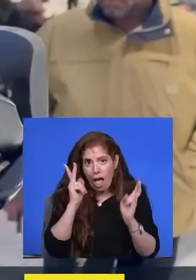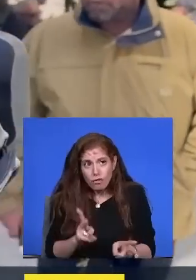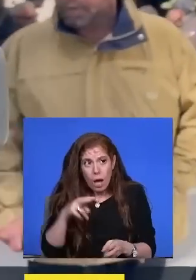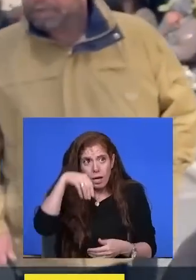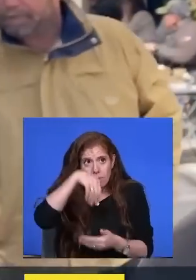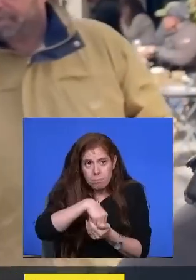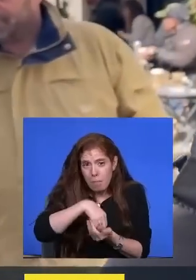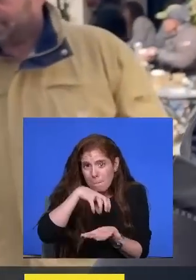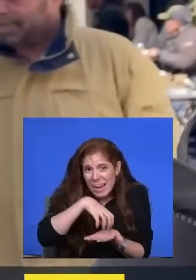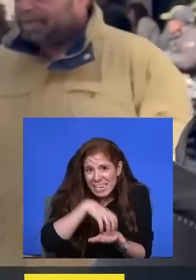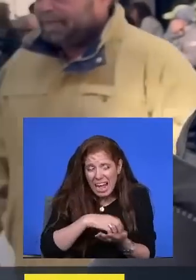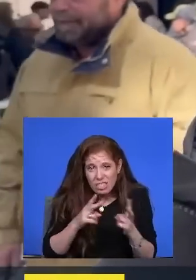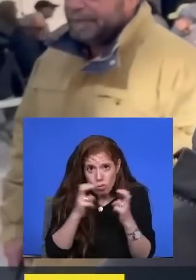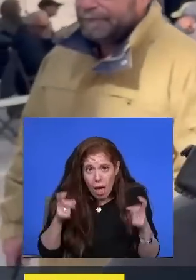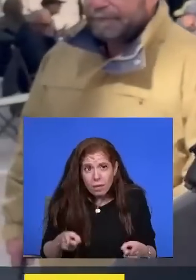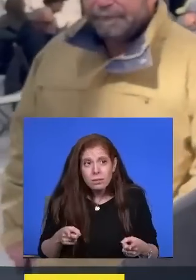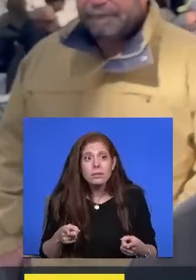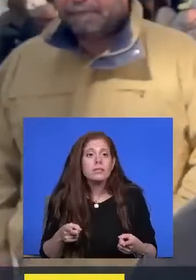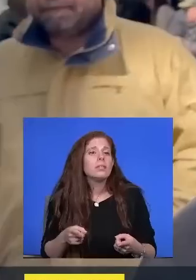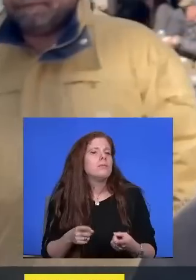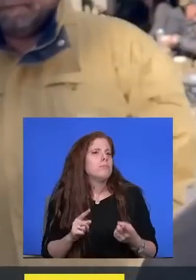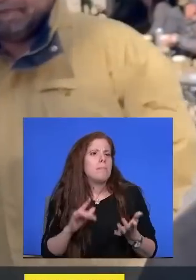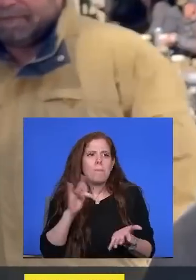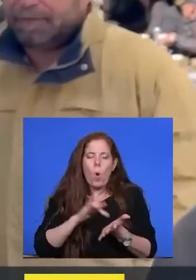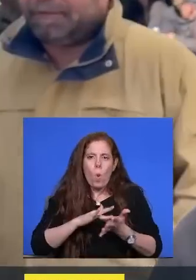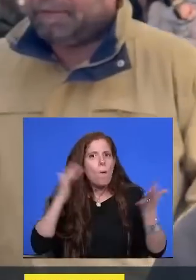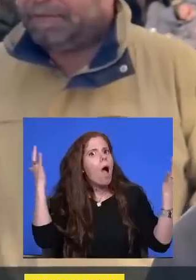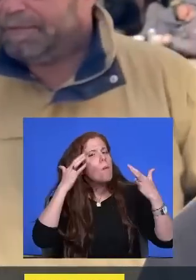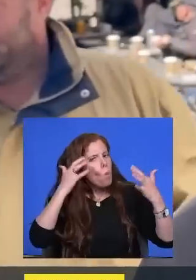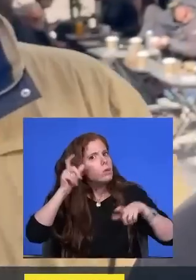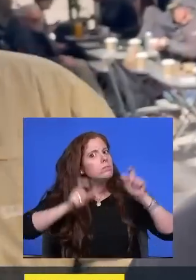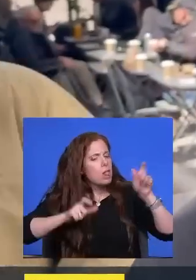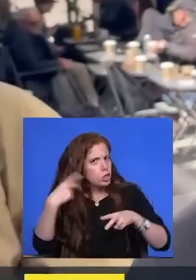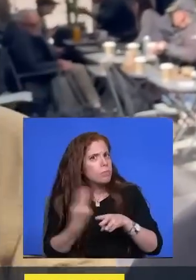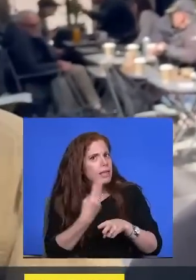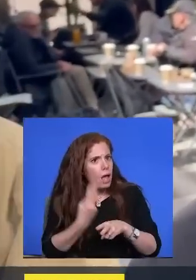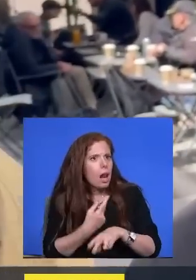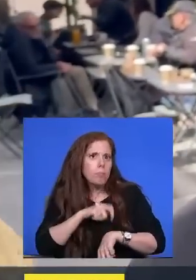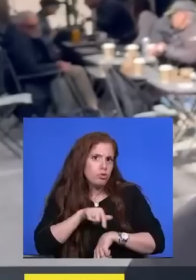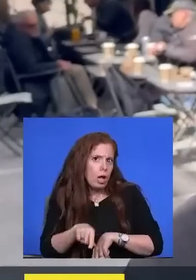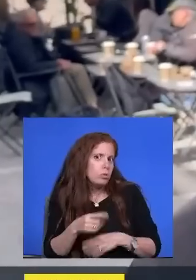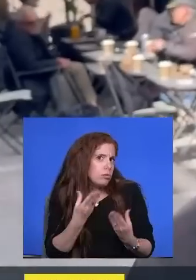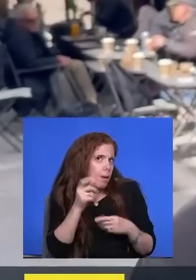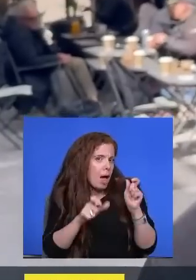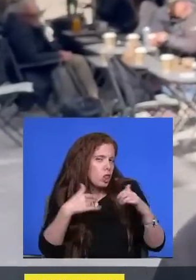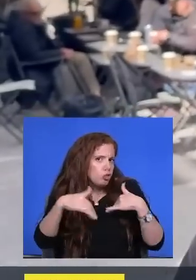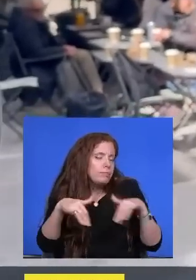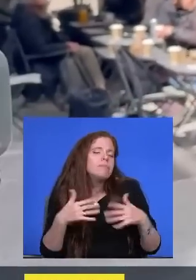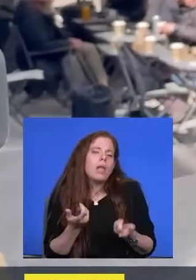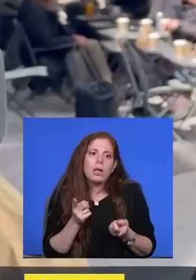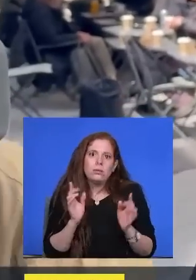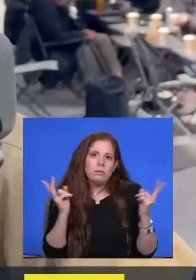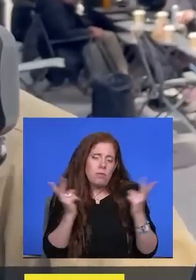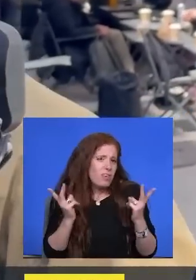in the center of the city, in a place where it's really crowded usually, with a lot of people. So of course it's one